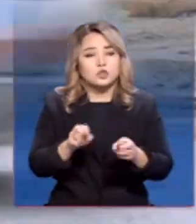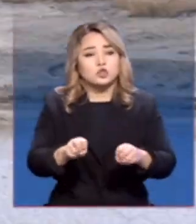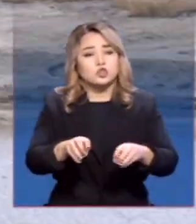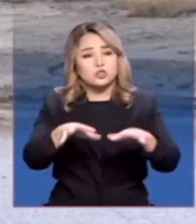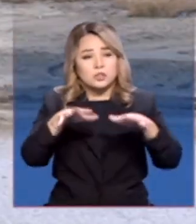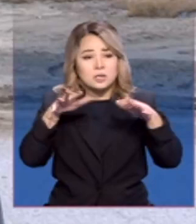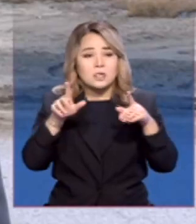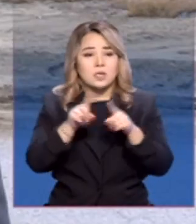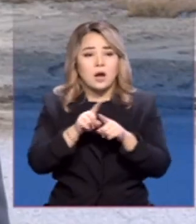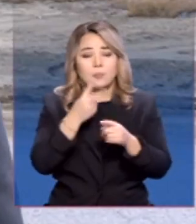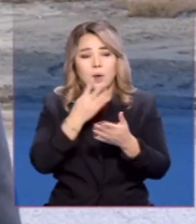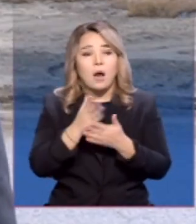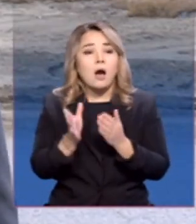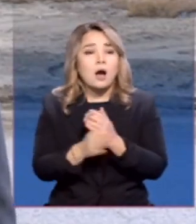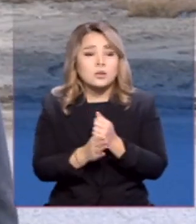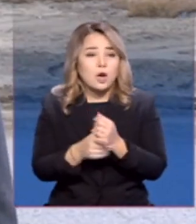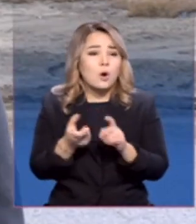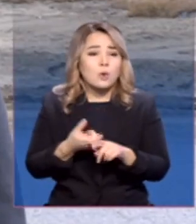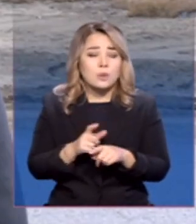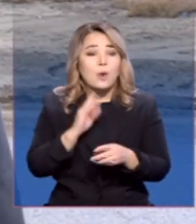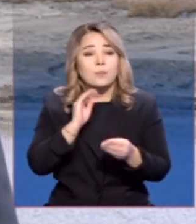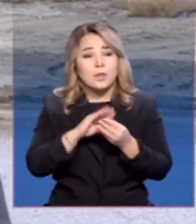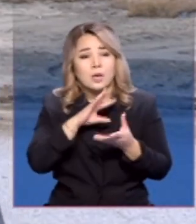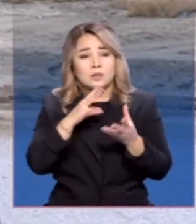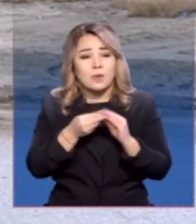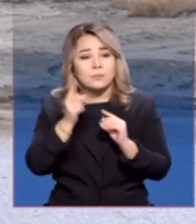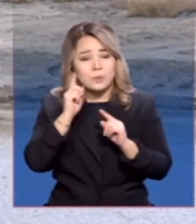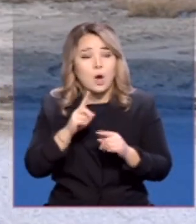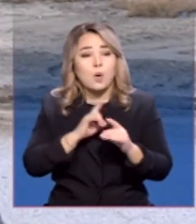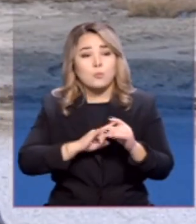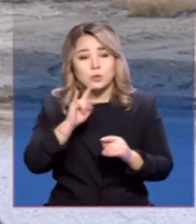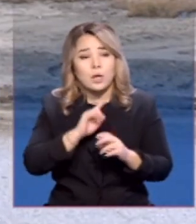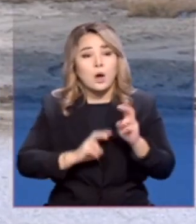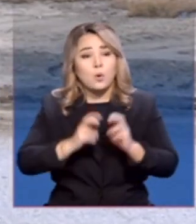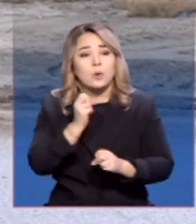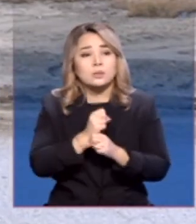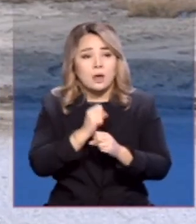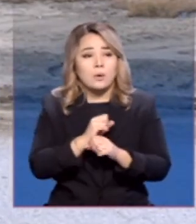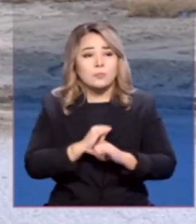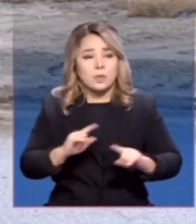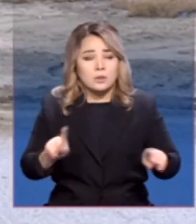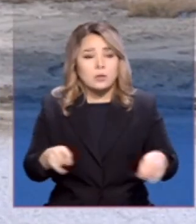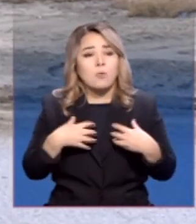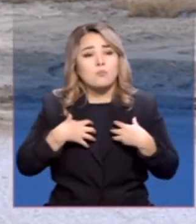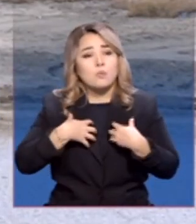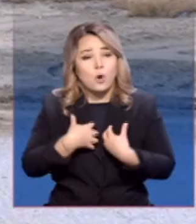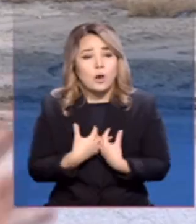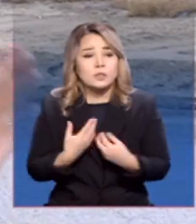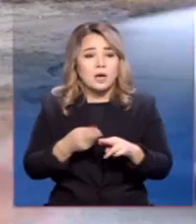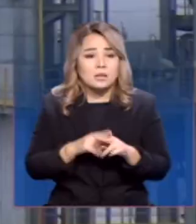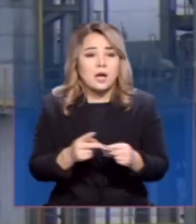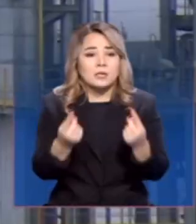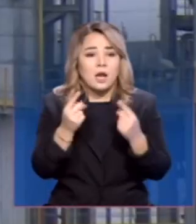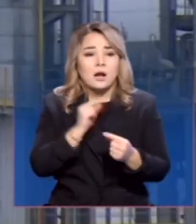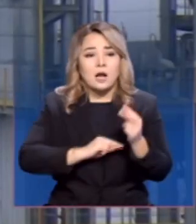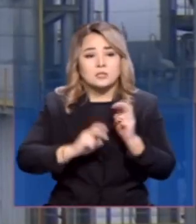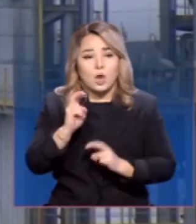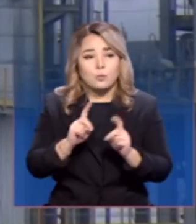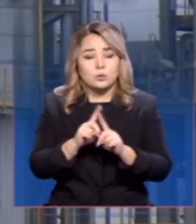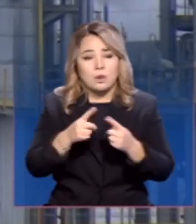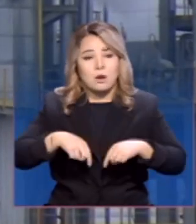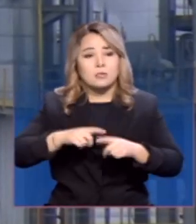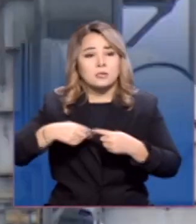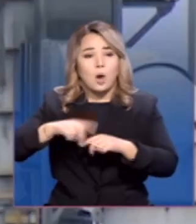түтіннің будақтауы Атырау үшін қалыпты, бірақ қауіпті. Мұнайлы өлке тұрғындарын мұңайтатын да сол, қаланы осындай ірі кәсіпорындар қоршап